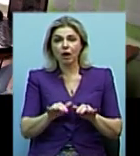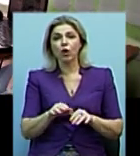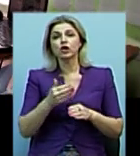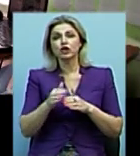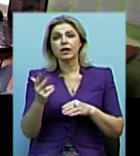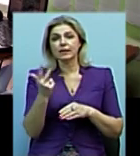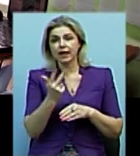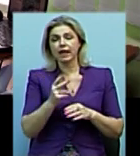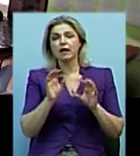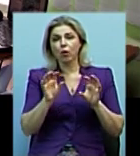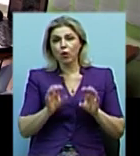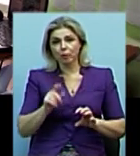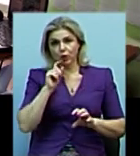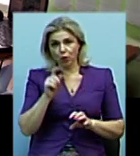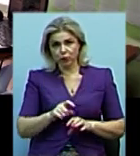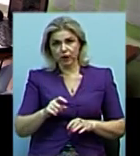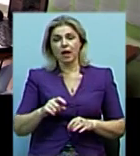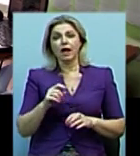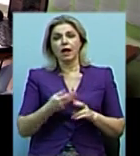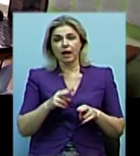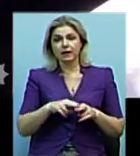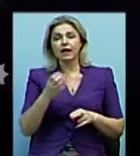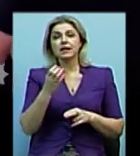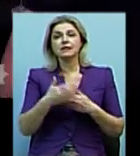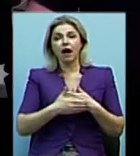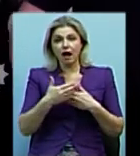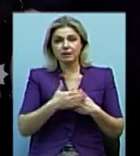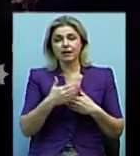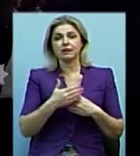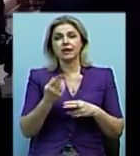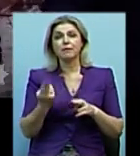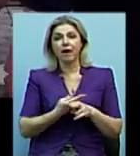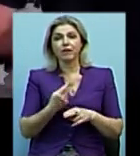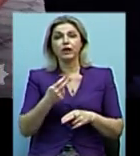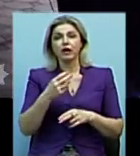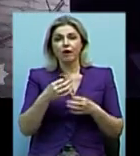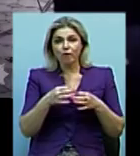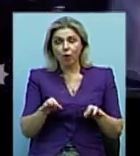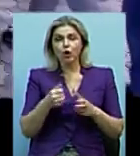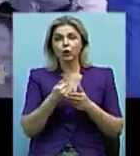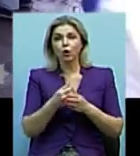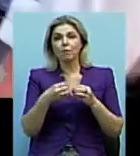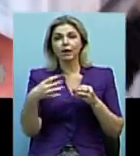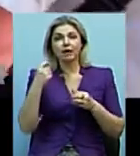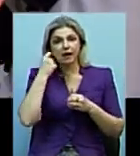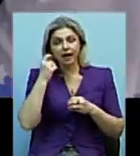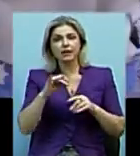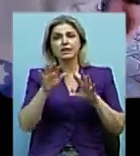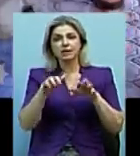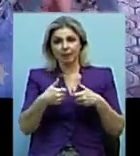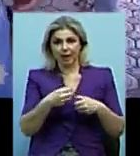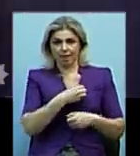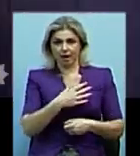частиною 3 Кримінального кодексу України, санкція якої передбачає позбавлення волі на срок до 15 років з конфіскацією